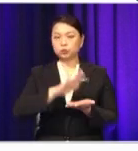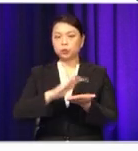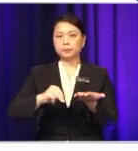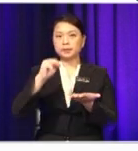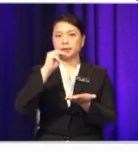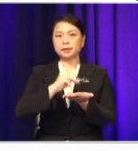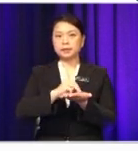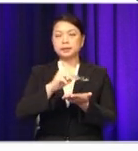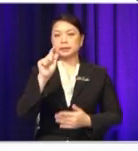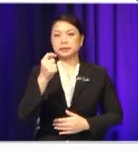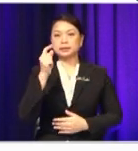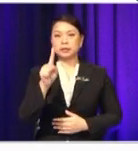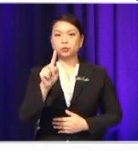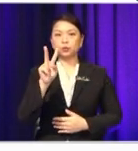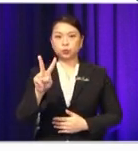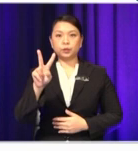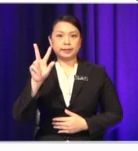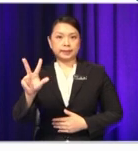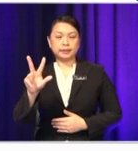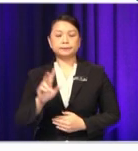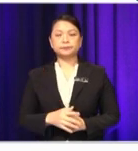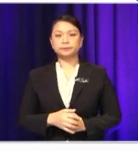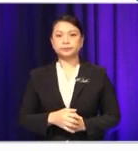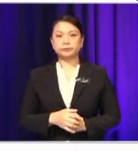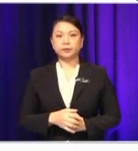ia melibatkan mata pelajaran bagi komponen